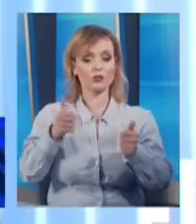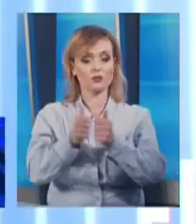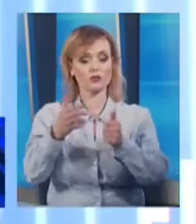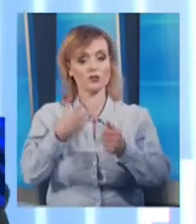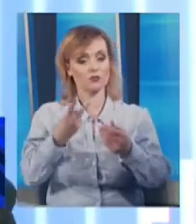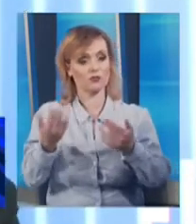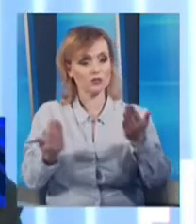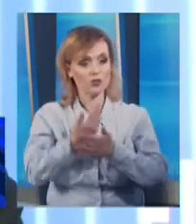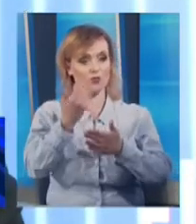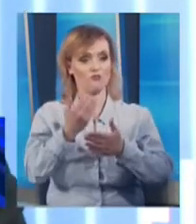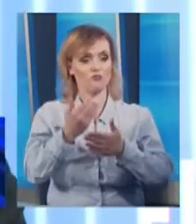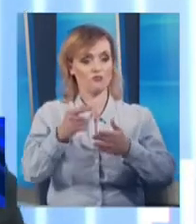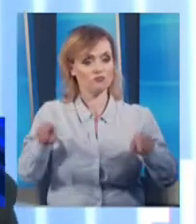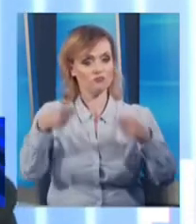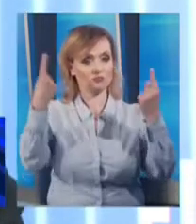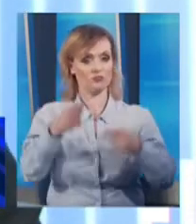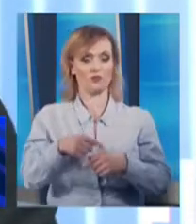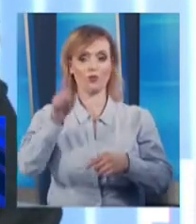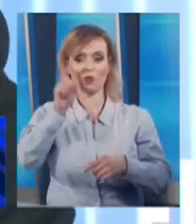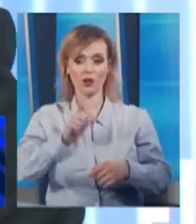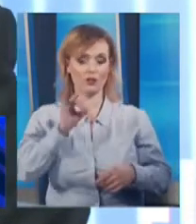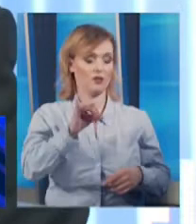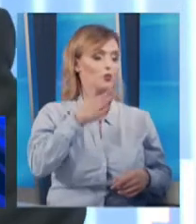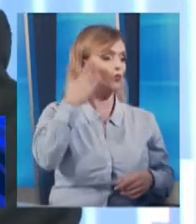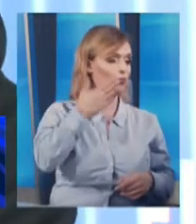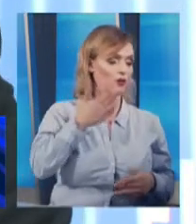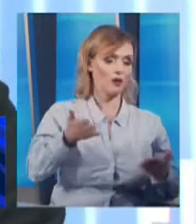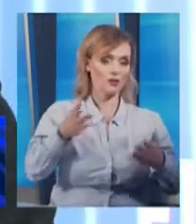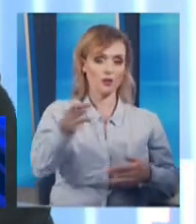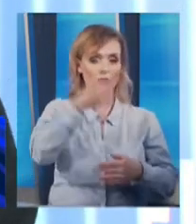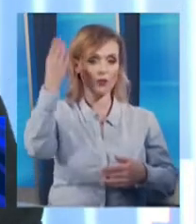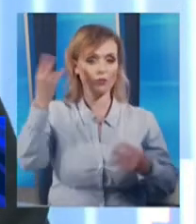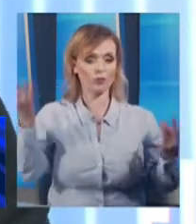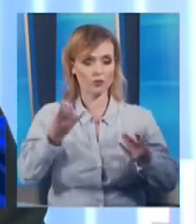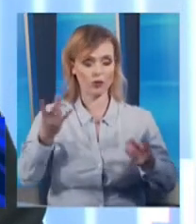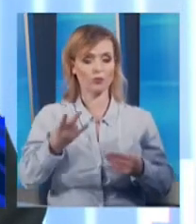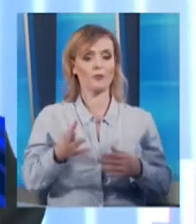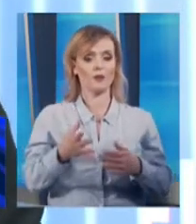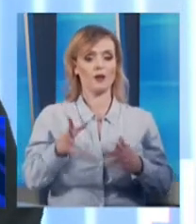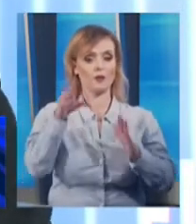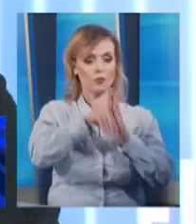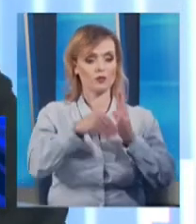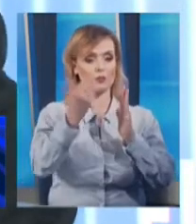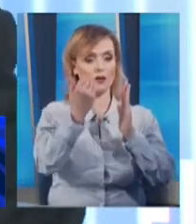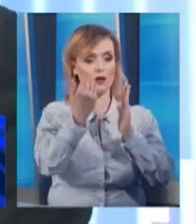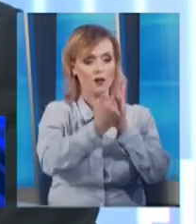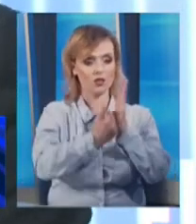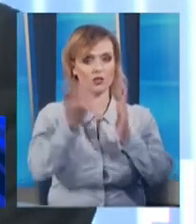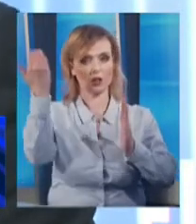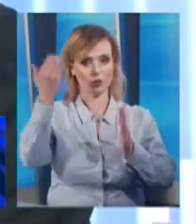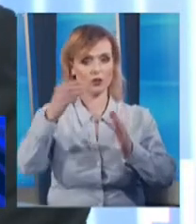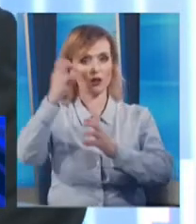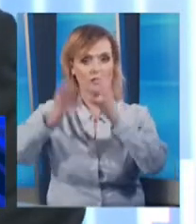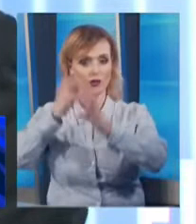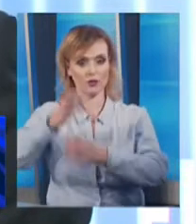cu Ucraina. Bineînțeles, trebuie depusă Republica Moldova pe agenda internațională, trebuie